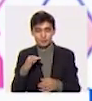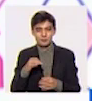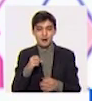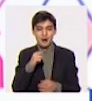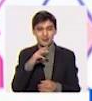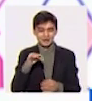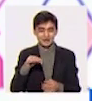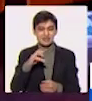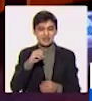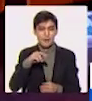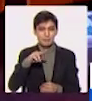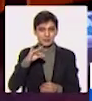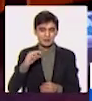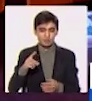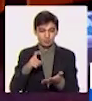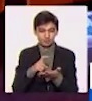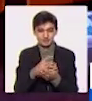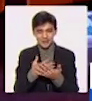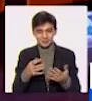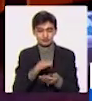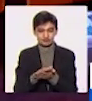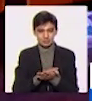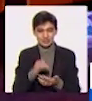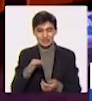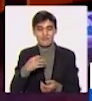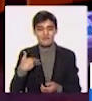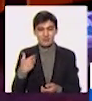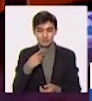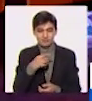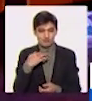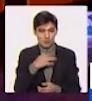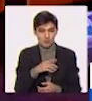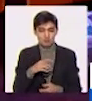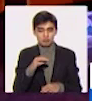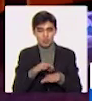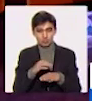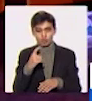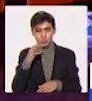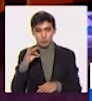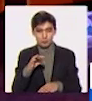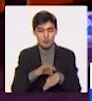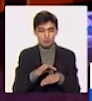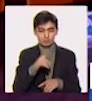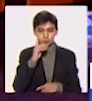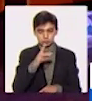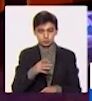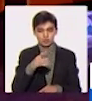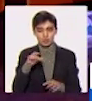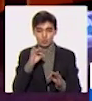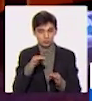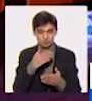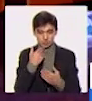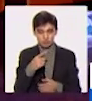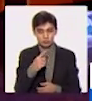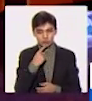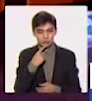антисептиктарды қолданып отыратын болса, және иммунная система жоғары болатын болса, ол 100% ауырады деген сөз емес. Сондықтан оны